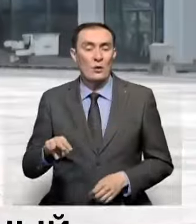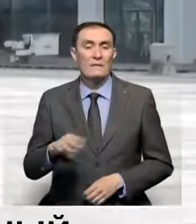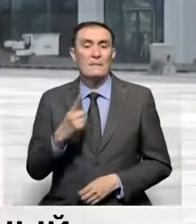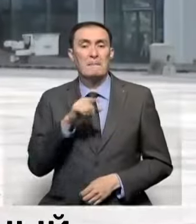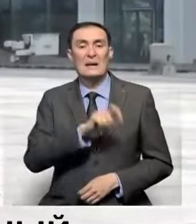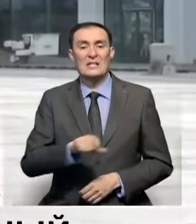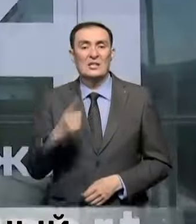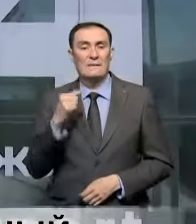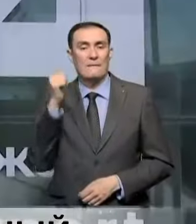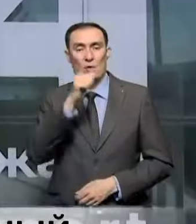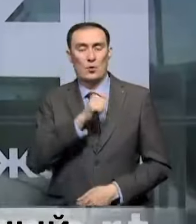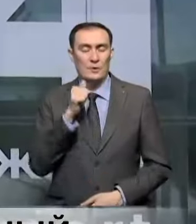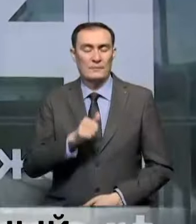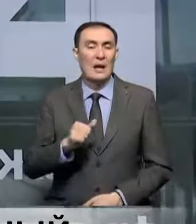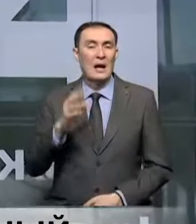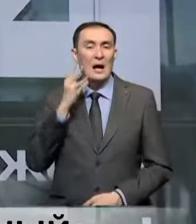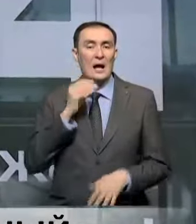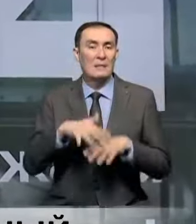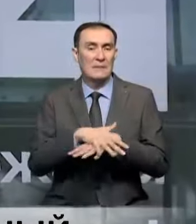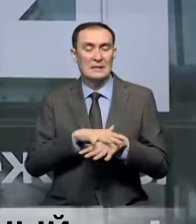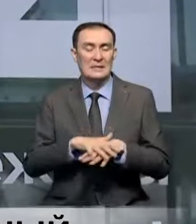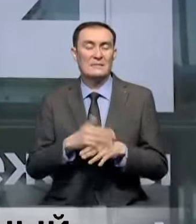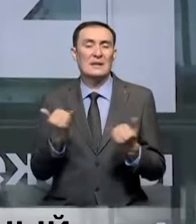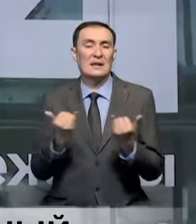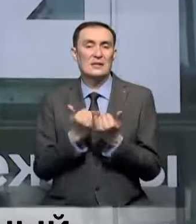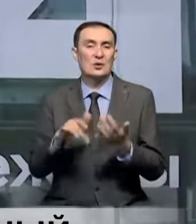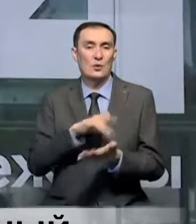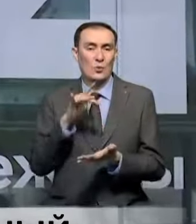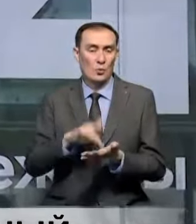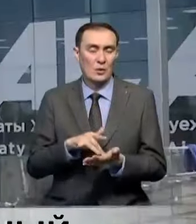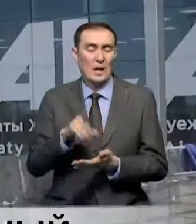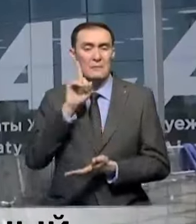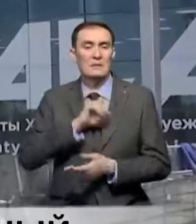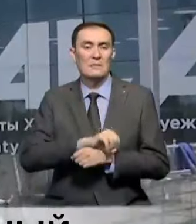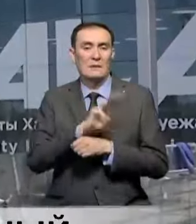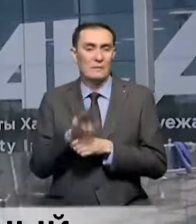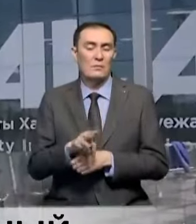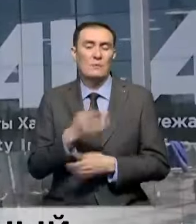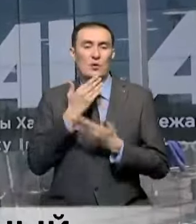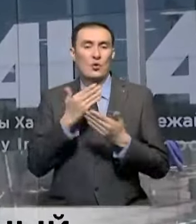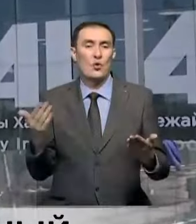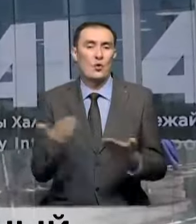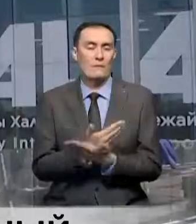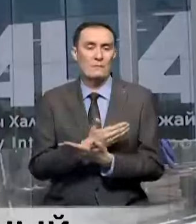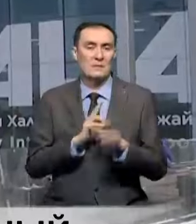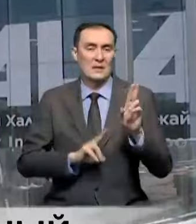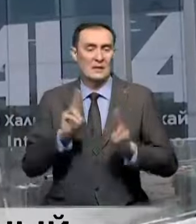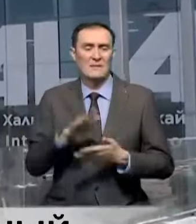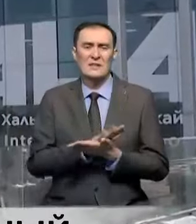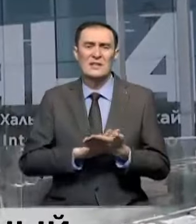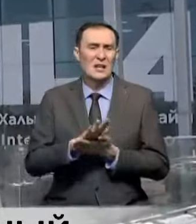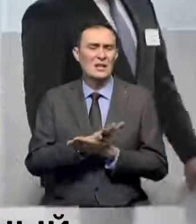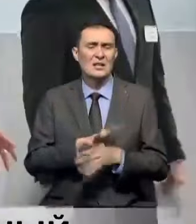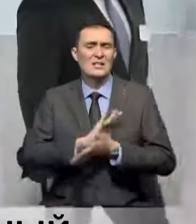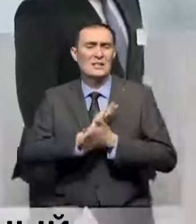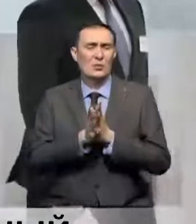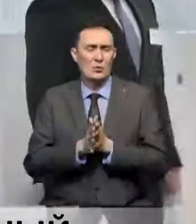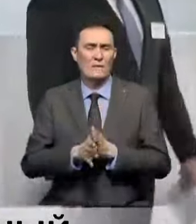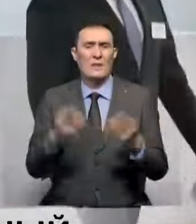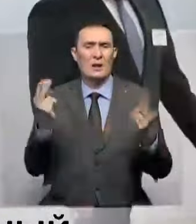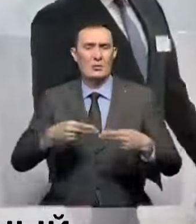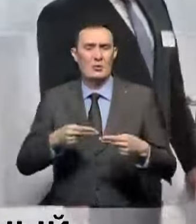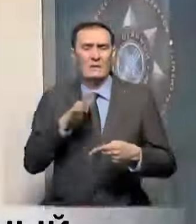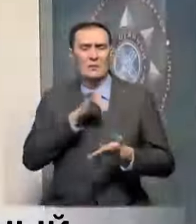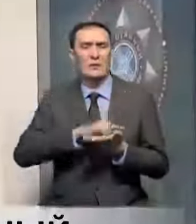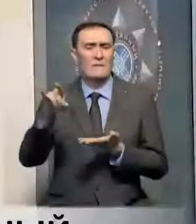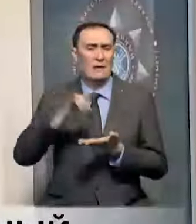пассажиров в год алматинцев и гостей города яблок обеспечит комфортом По последним стандартам никаких заторов на паспортном контроле